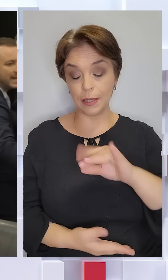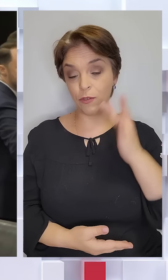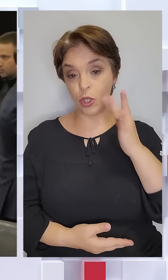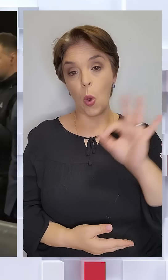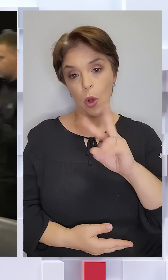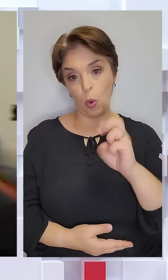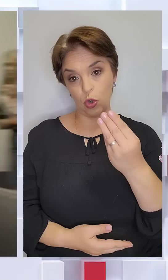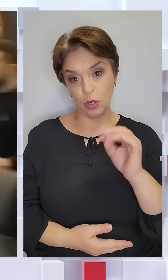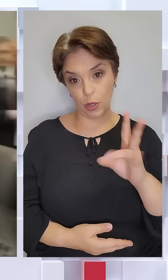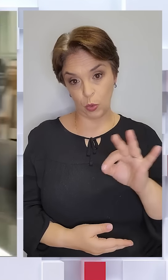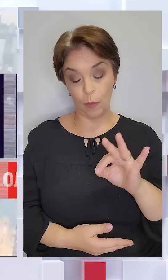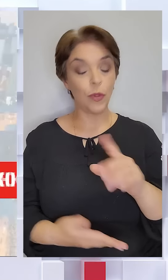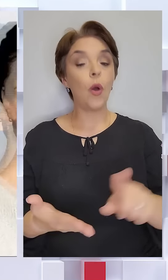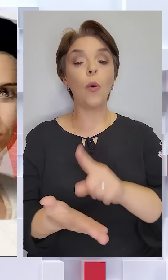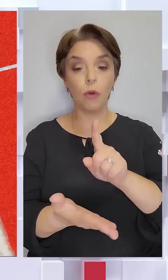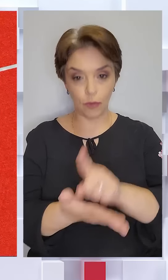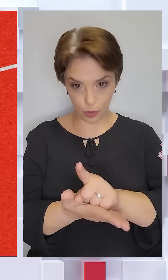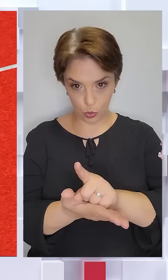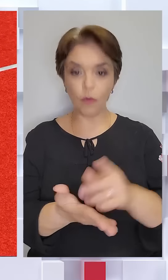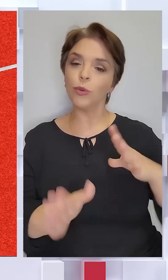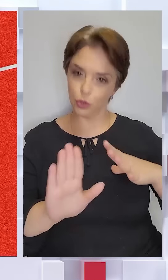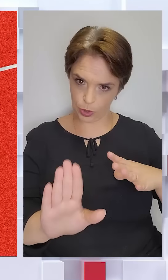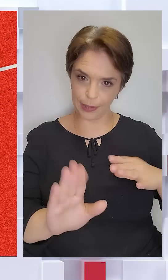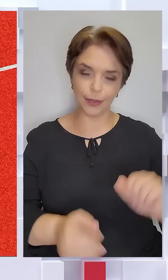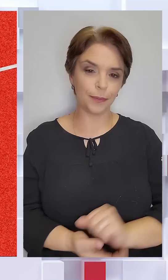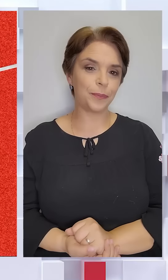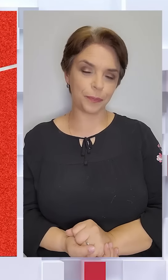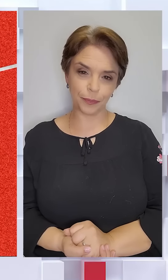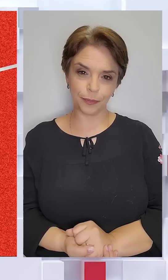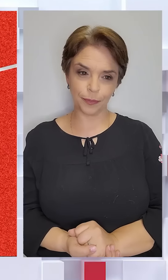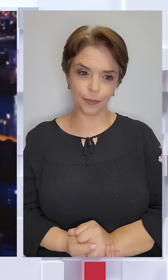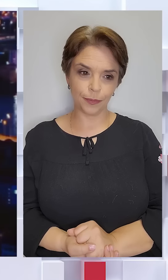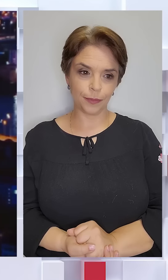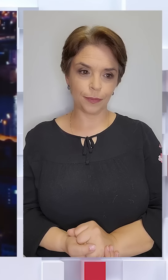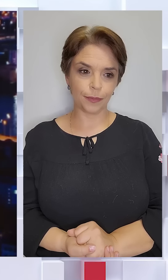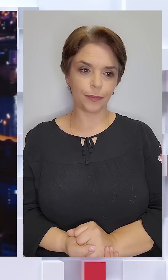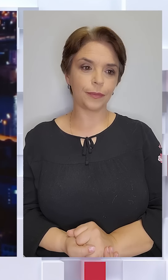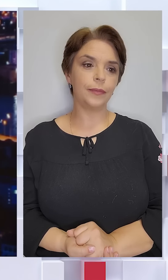США Ольгою Кошеленко. Обов'язково дочекайтеся.